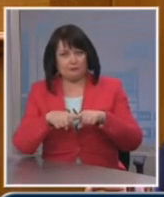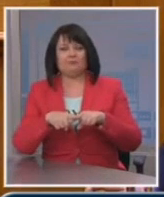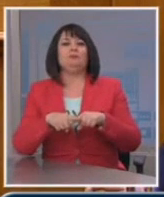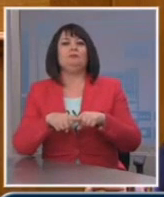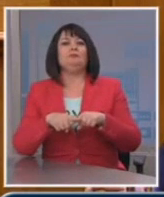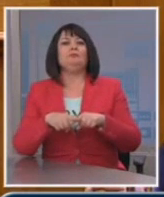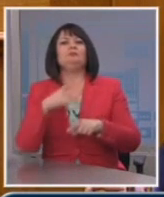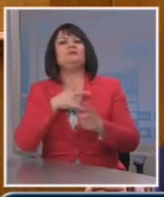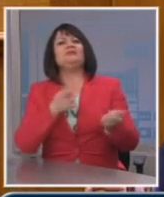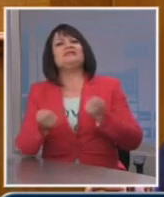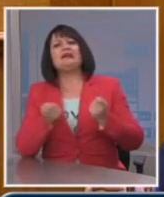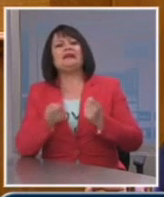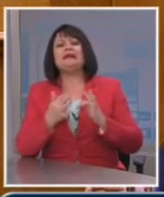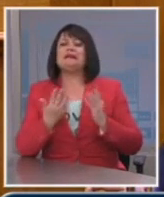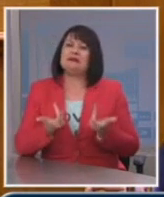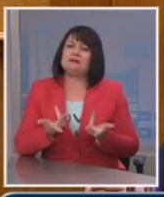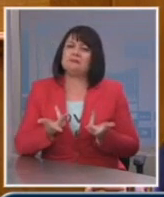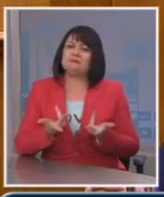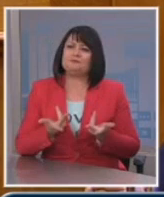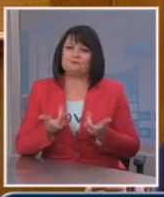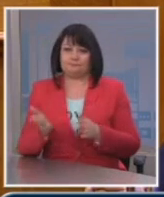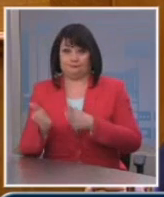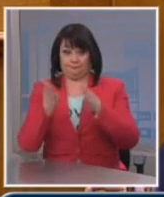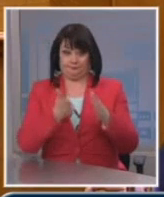η στρατηγική τους ήταν από τη μια